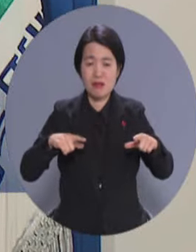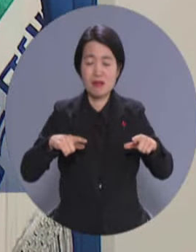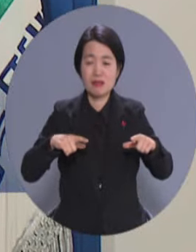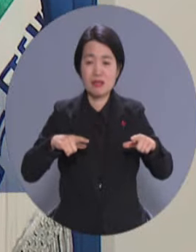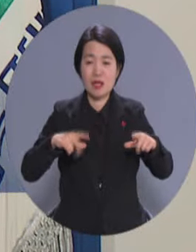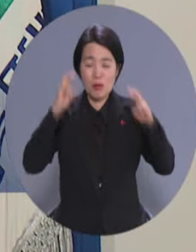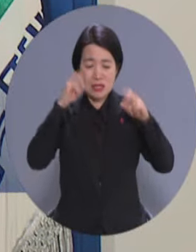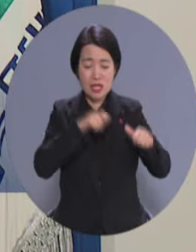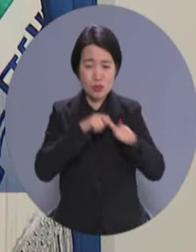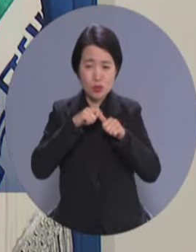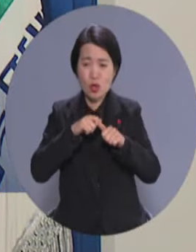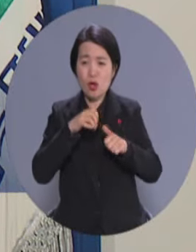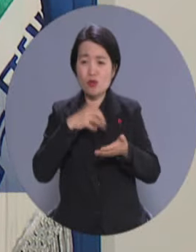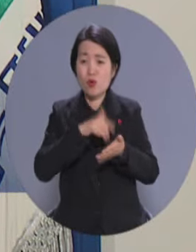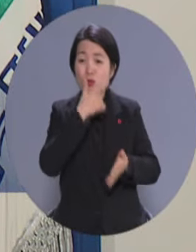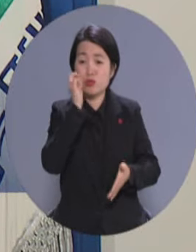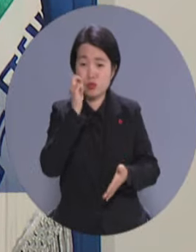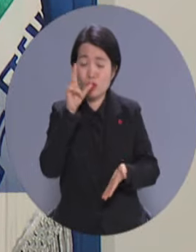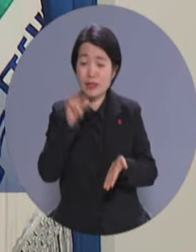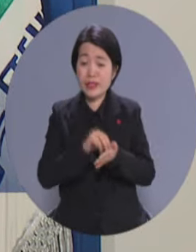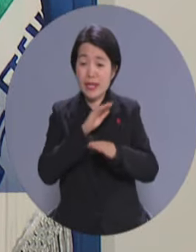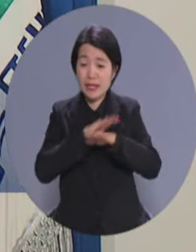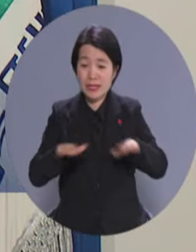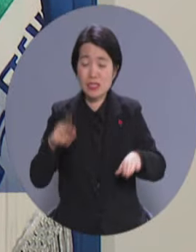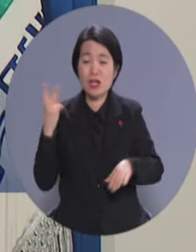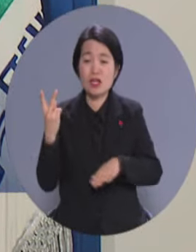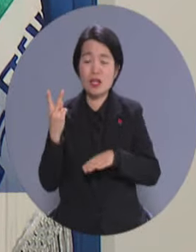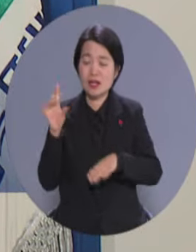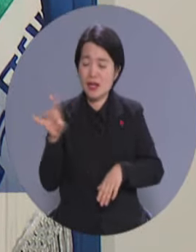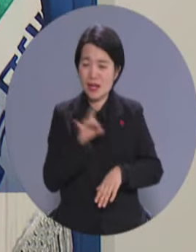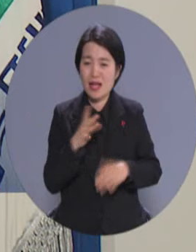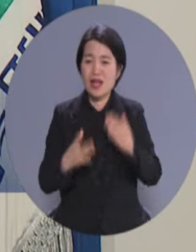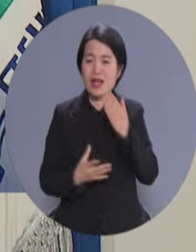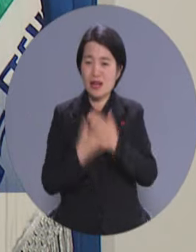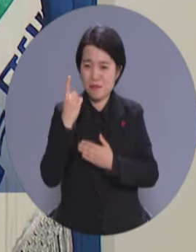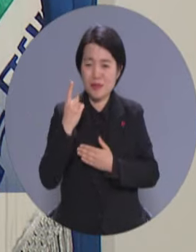해소하는데 그 두 대학의 기능이 합쳐짐으로써